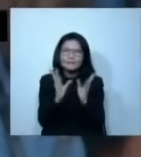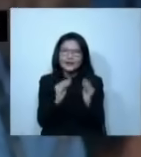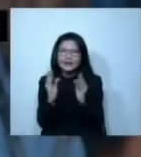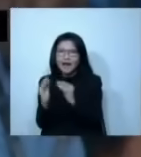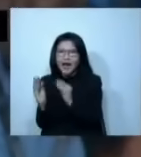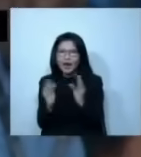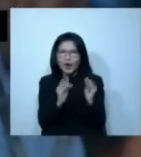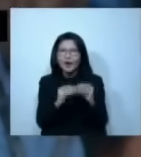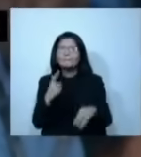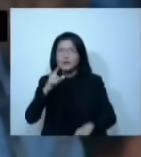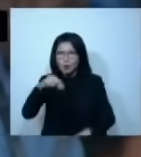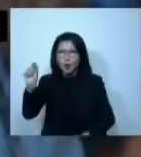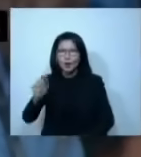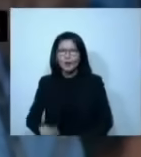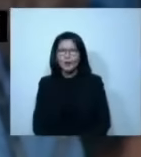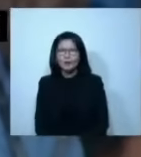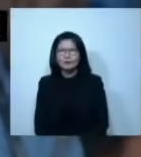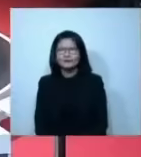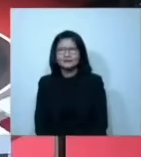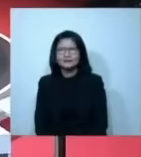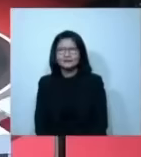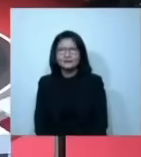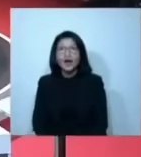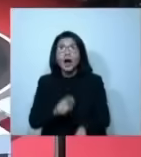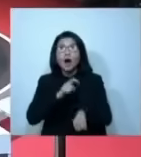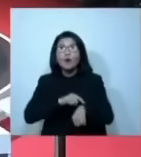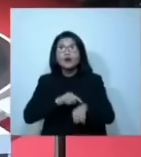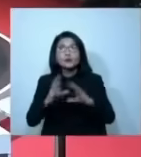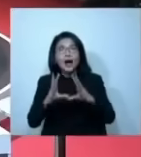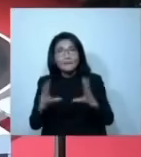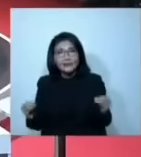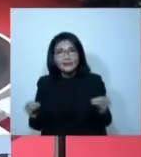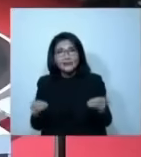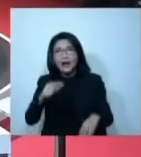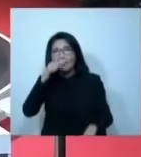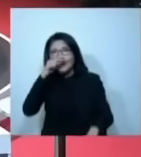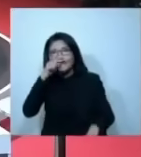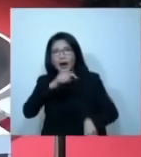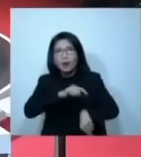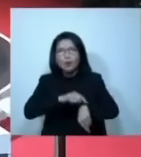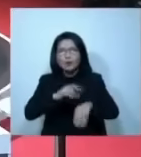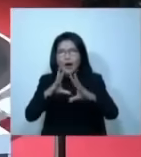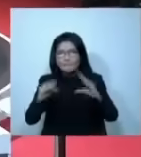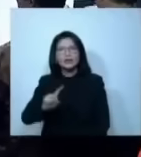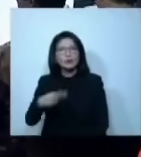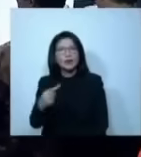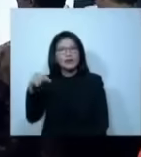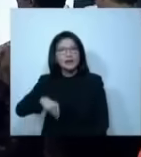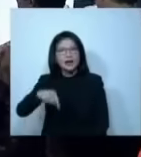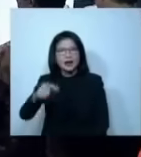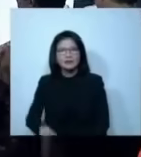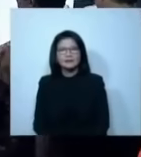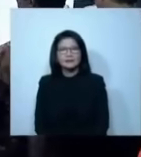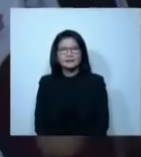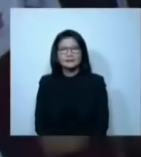kecil kita tahu politik itu adalah konsensus konsensus macam apa Nah barangkali itu yang akan bisa membantu Tapi sayangnya itu kan